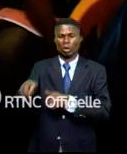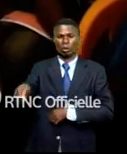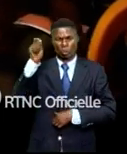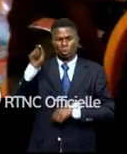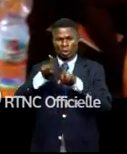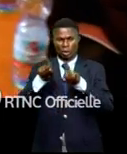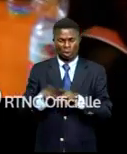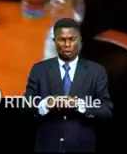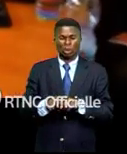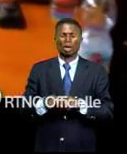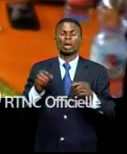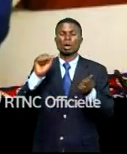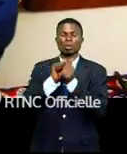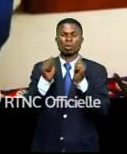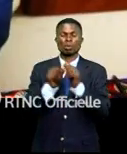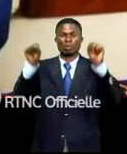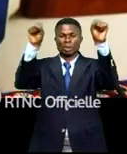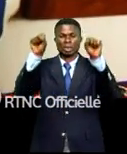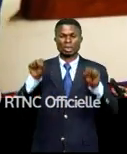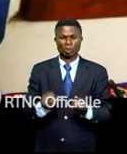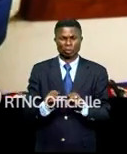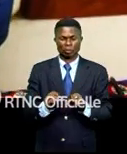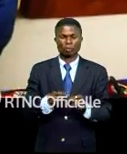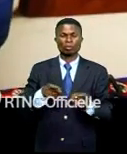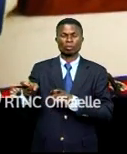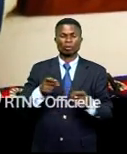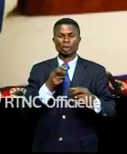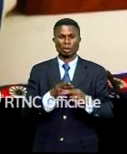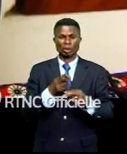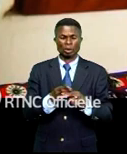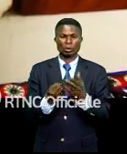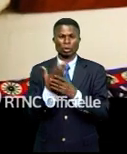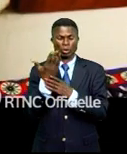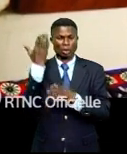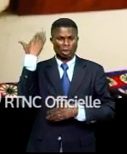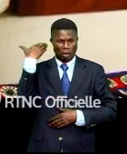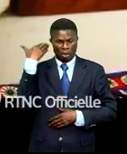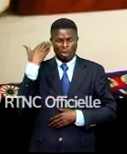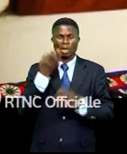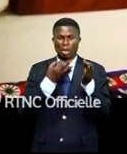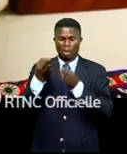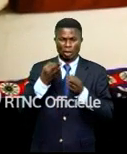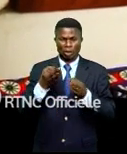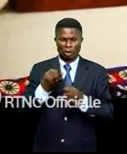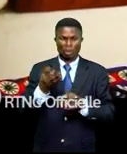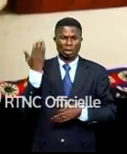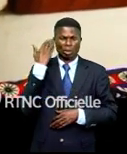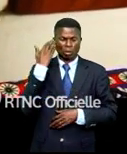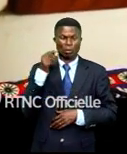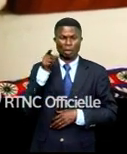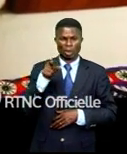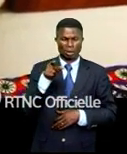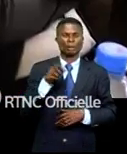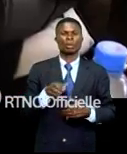des écosystèmes. À la question de savoir, la gestion intégrée des ressources en eau, explique Georges